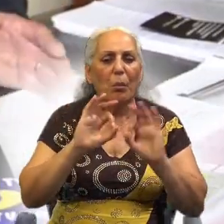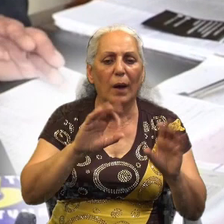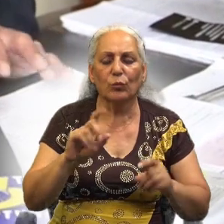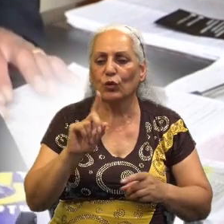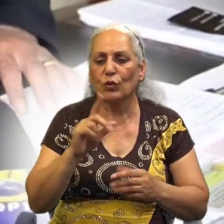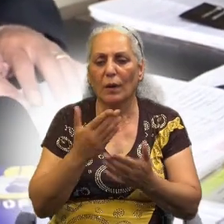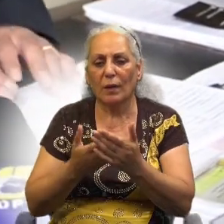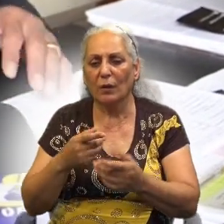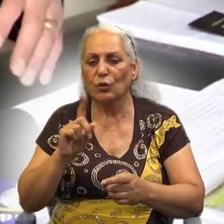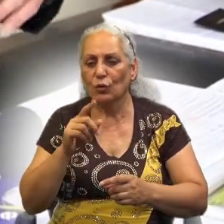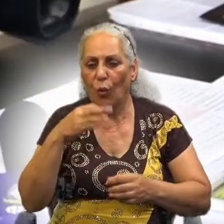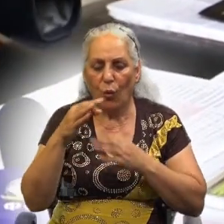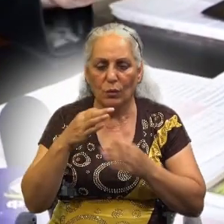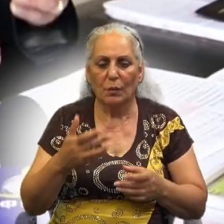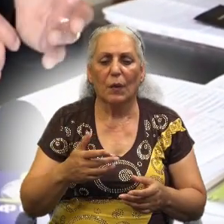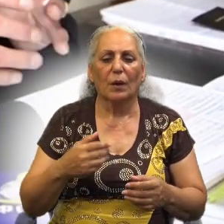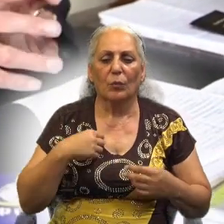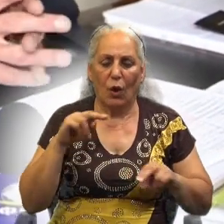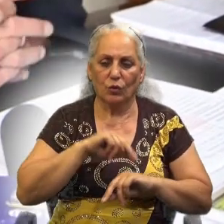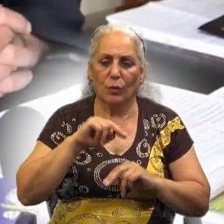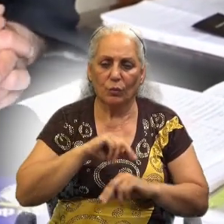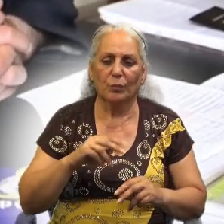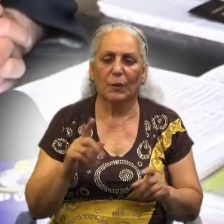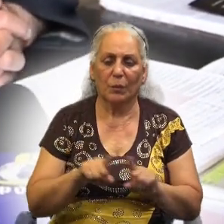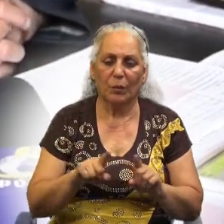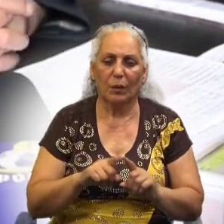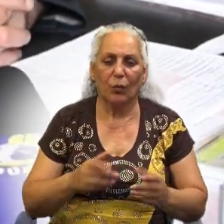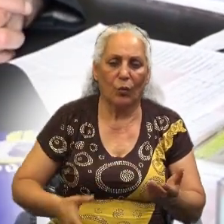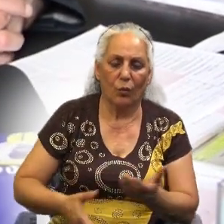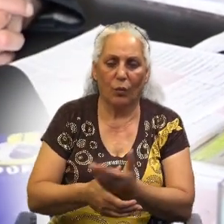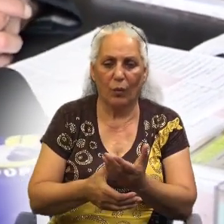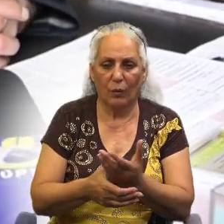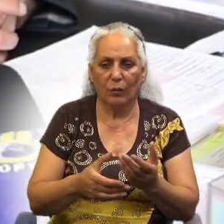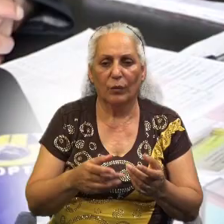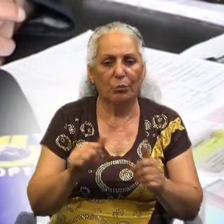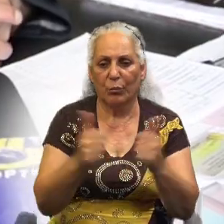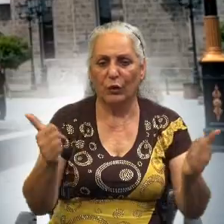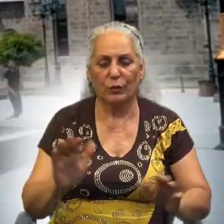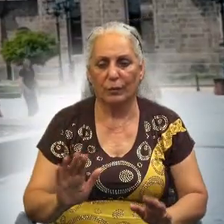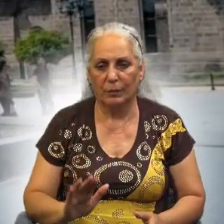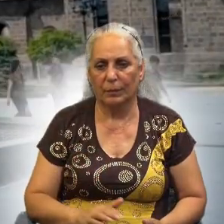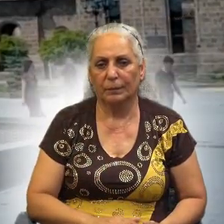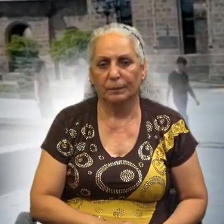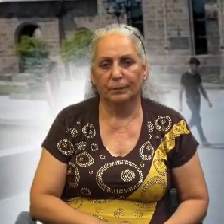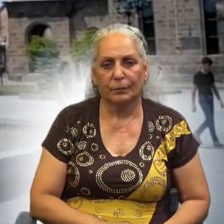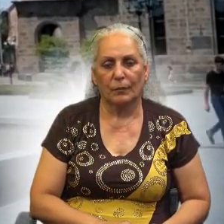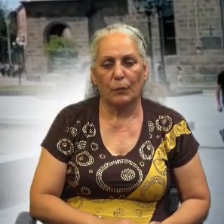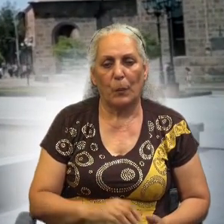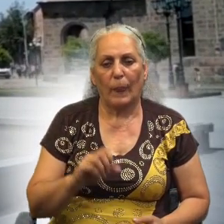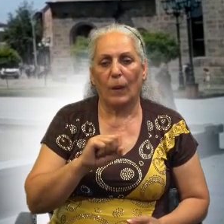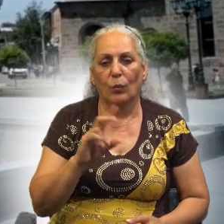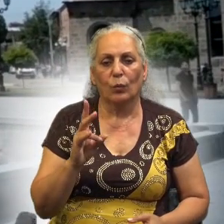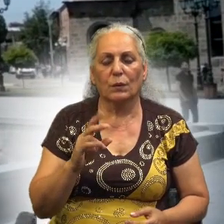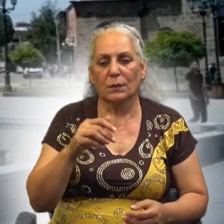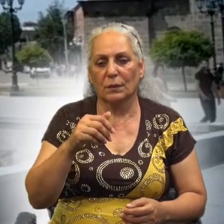այն արեց եւ այլ, ամենայնպես աշխատում ենք, որպեսզի դրանք, այո, չբաժանվեն։ Ի դեպ, հունիս